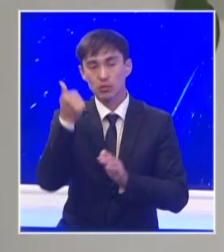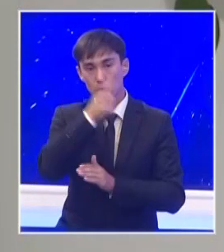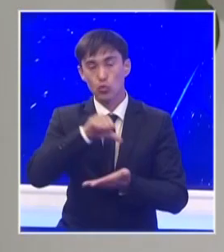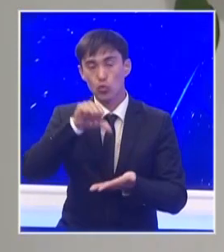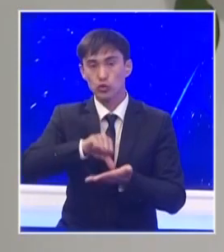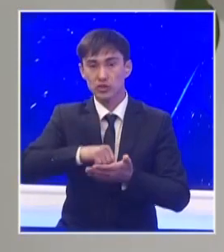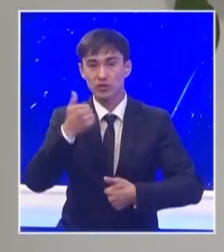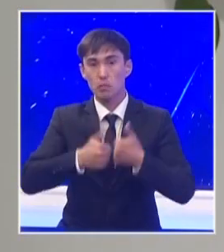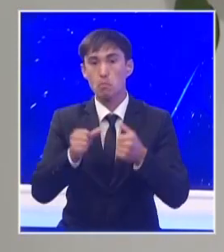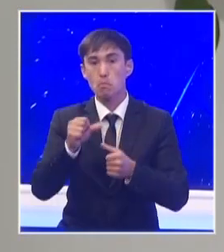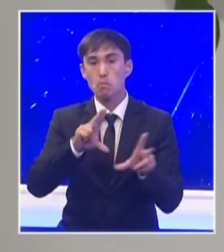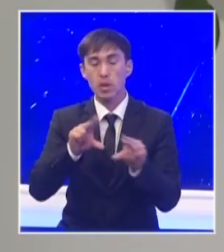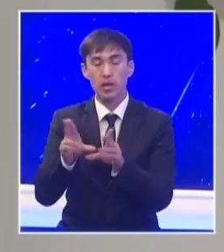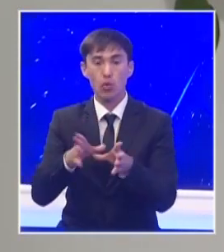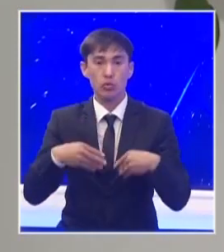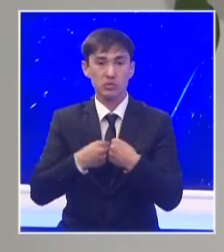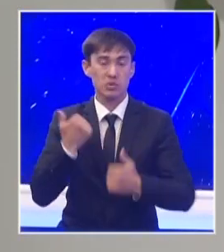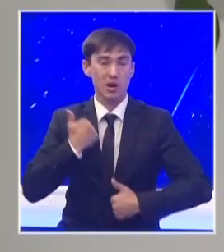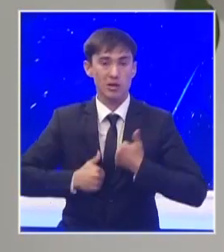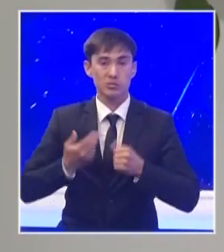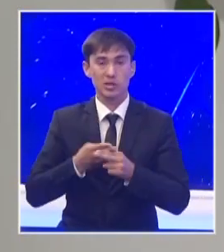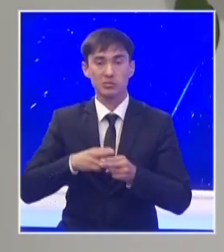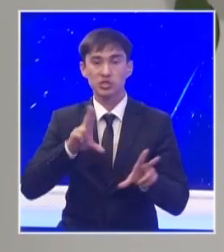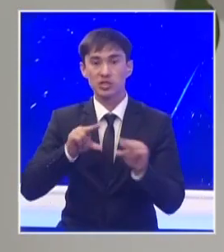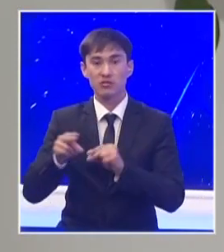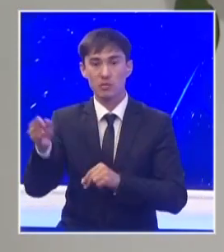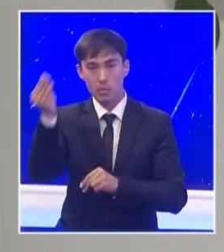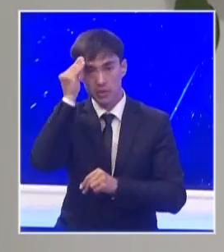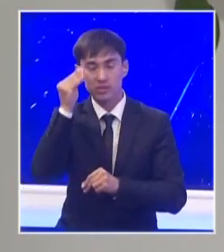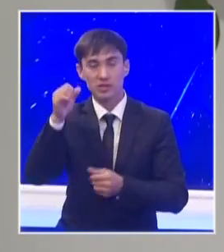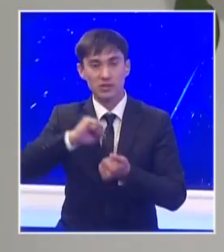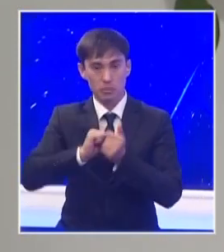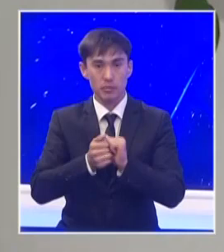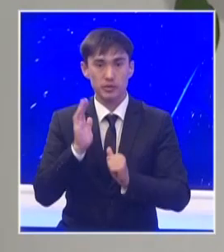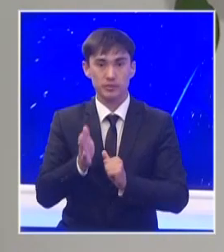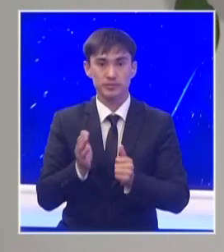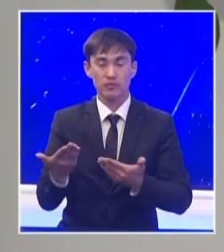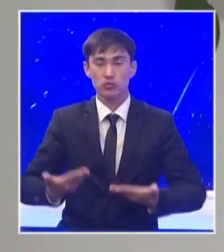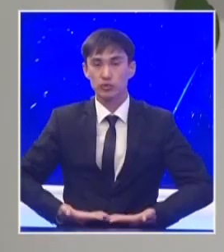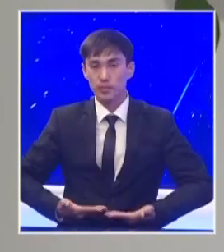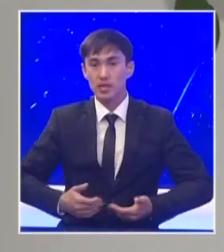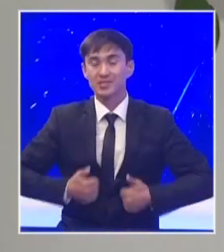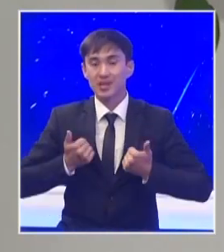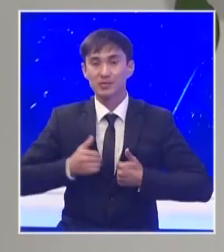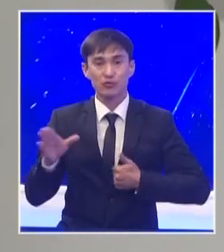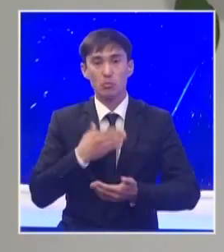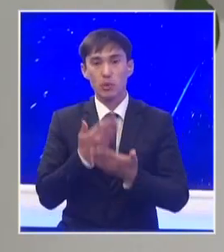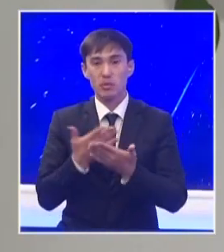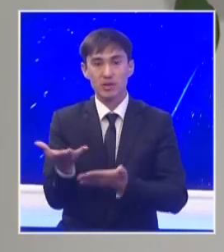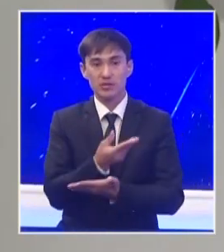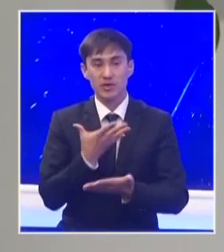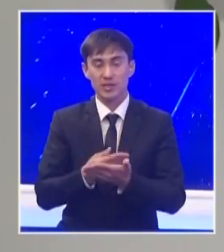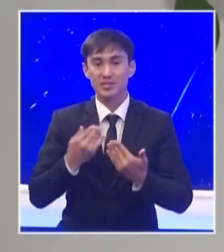в конкурсе «Берекелі отбасы». Мы гордимся этим. Эти счастливые моменты останутся в нашей памяти на всю жизнь. Мы стараемся быть во всем примером для своих